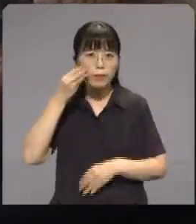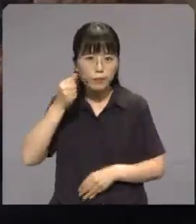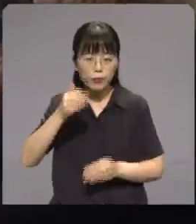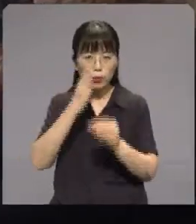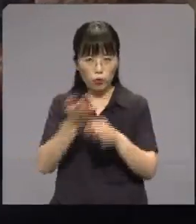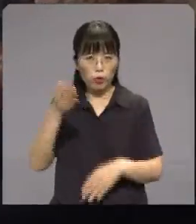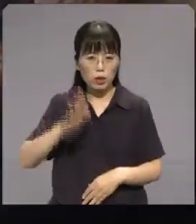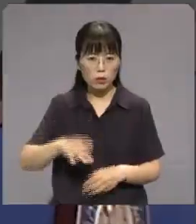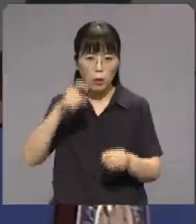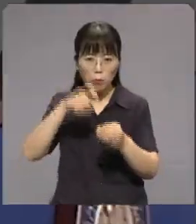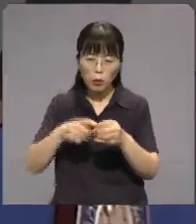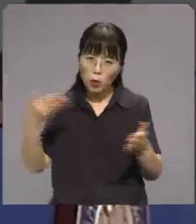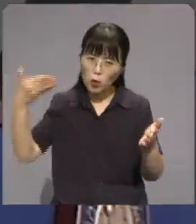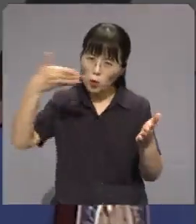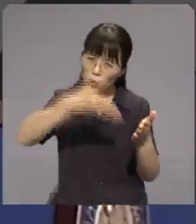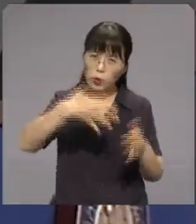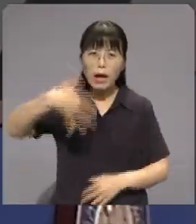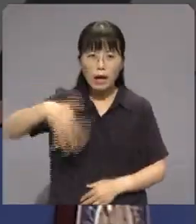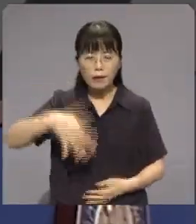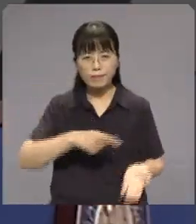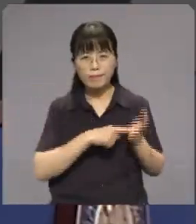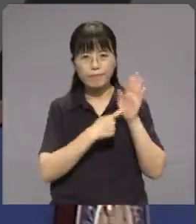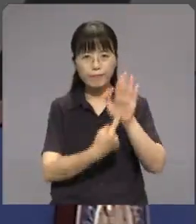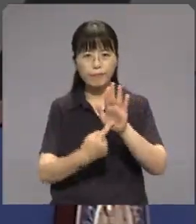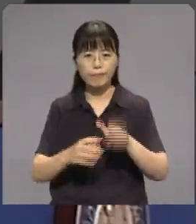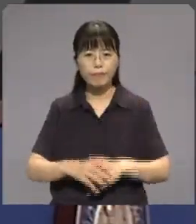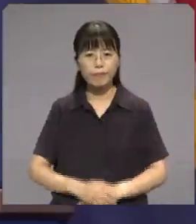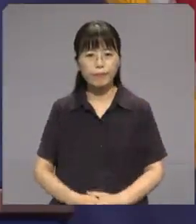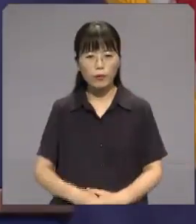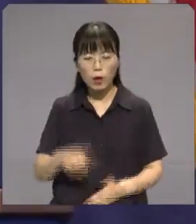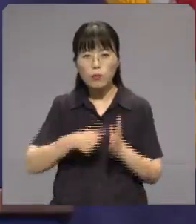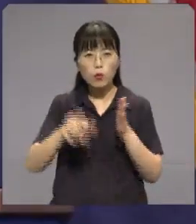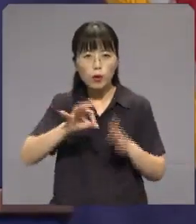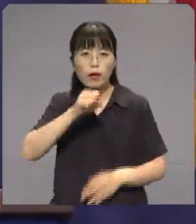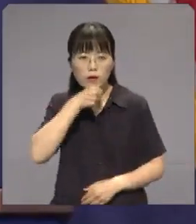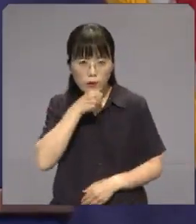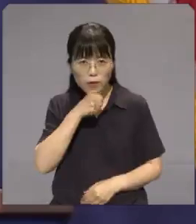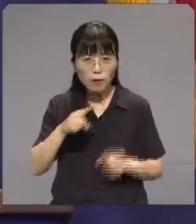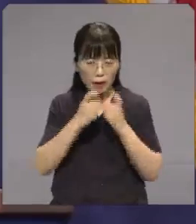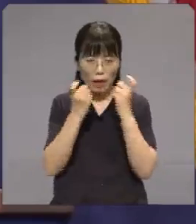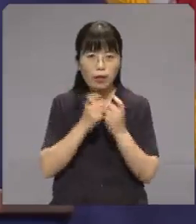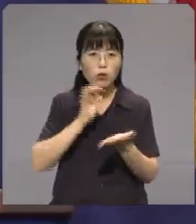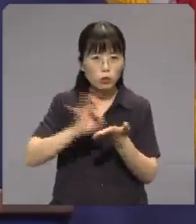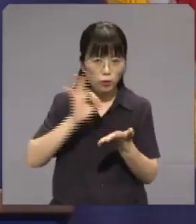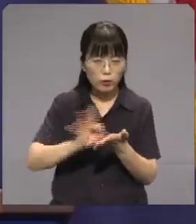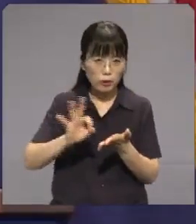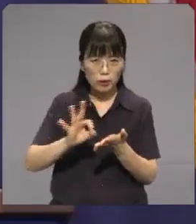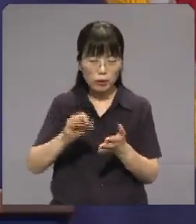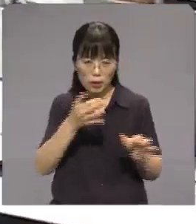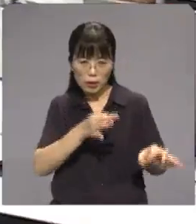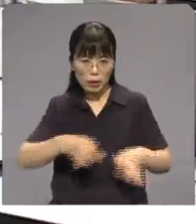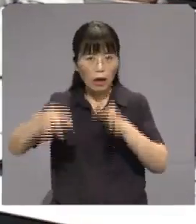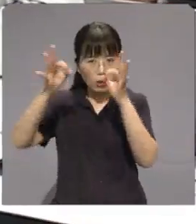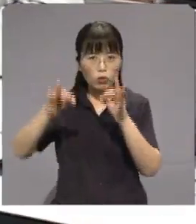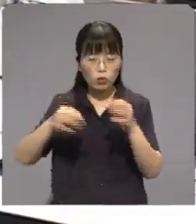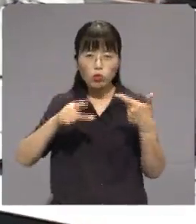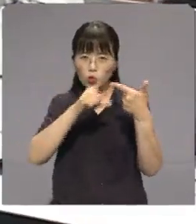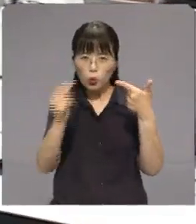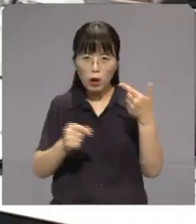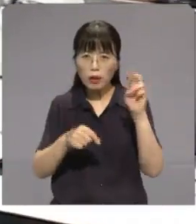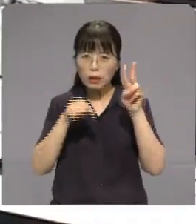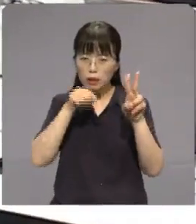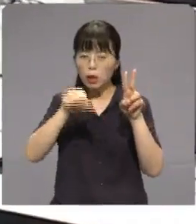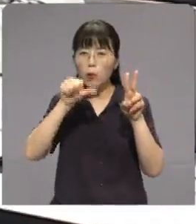있지만 한건 아니라고 설 가지인 개인소비지출 가격지수 상승률은 6월